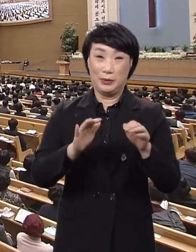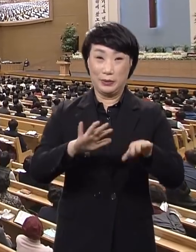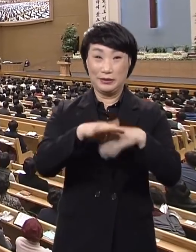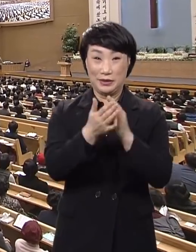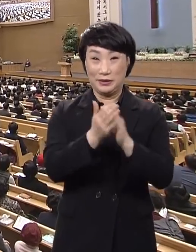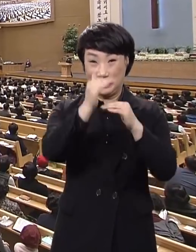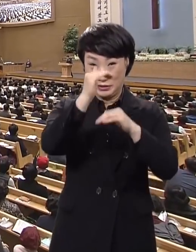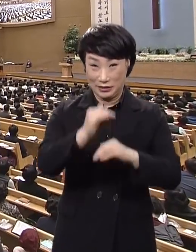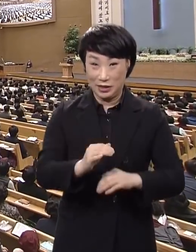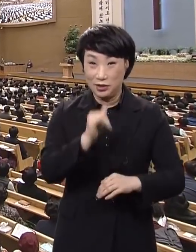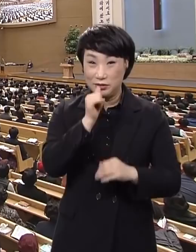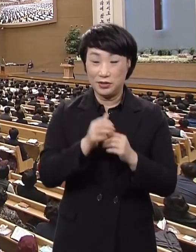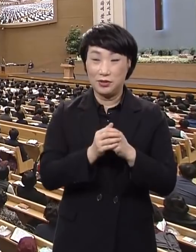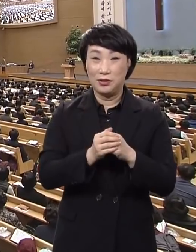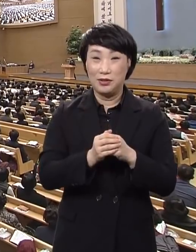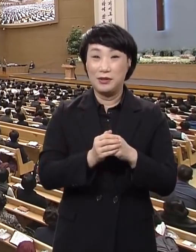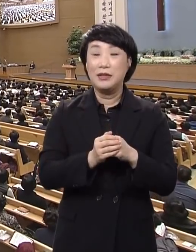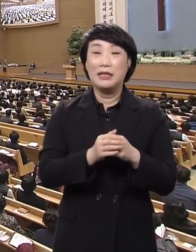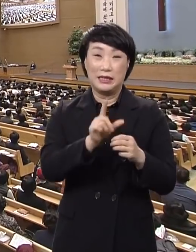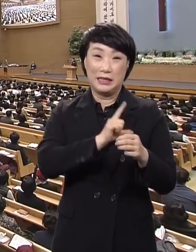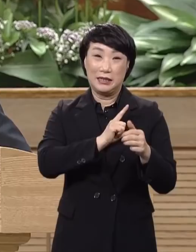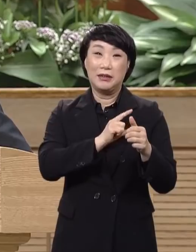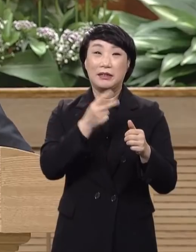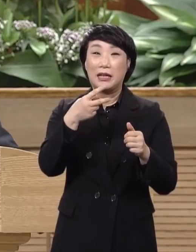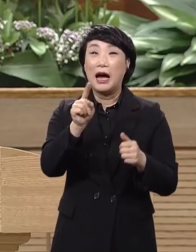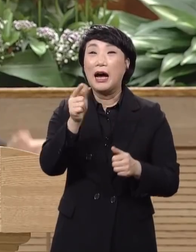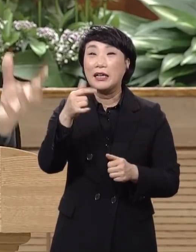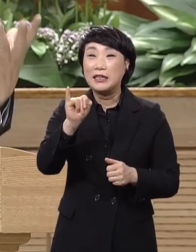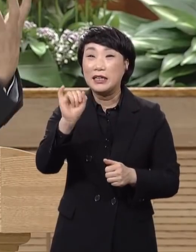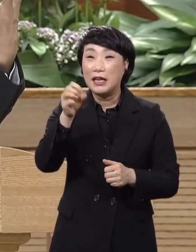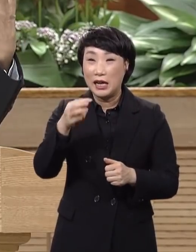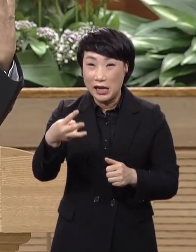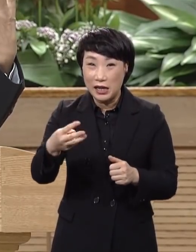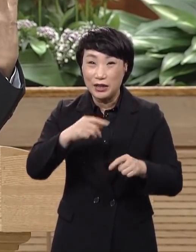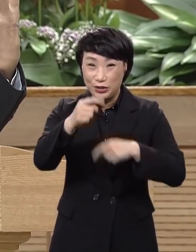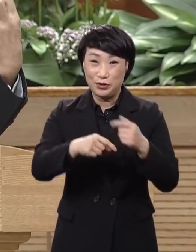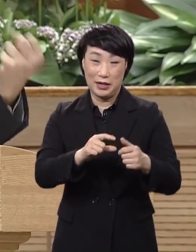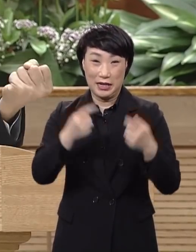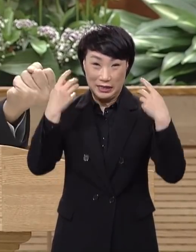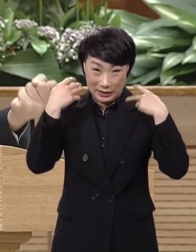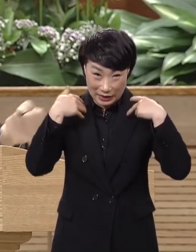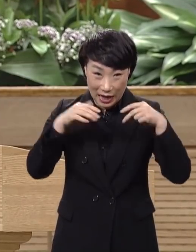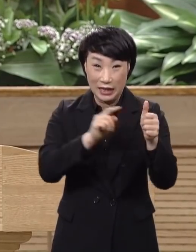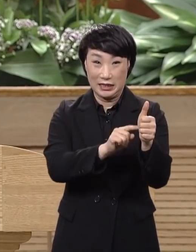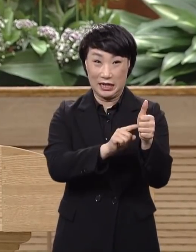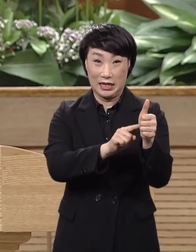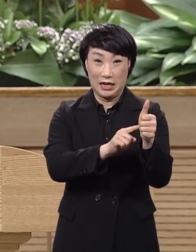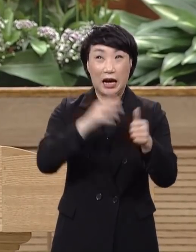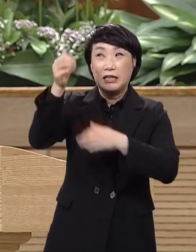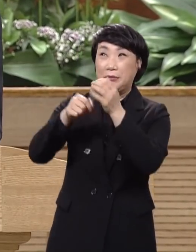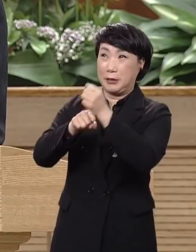본문의 다니엘은 하나님 앞에 자기 뜻을 정합니다.